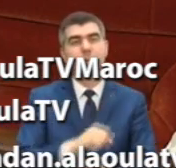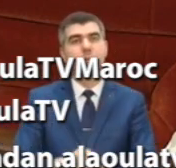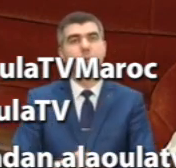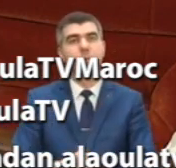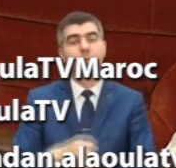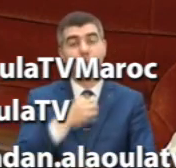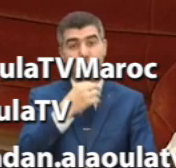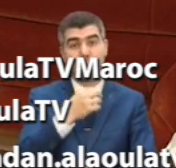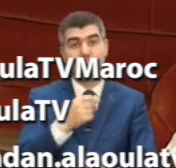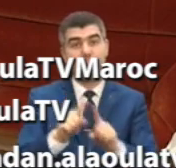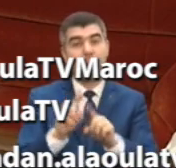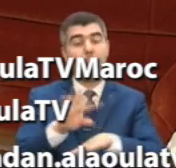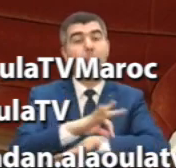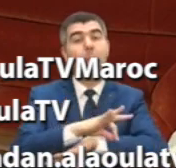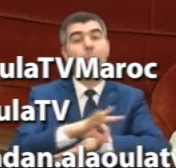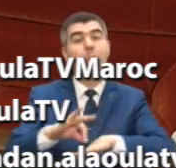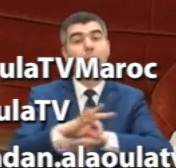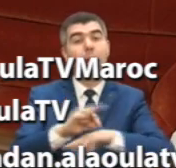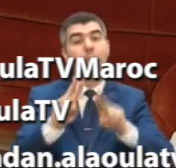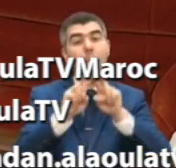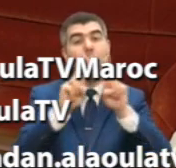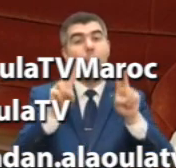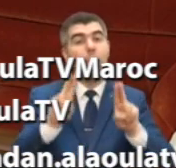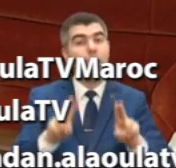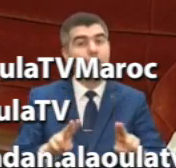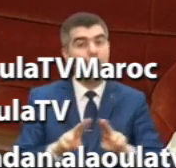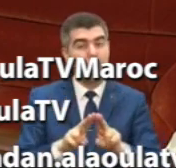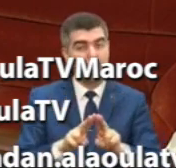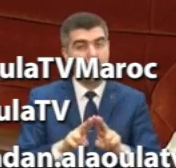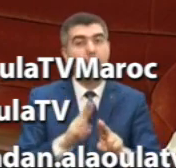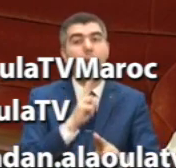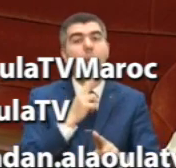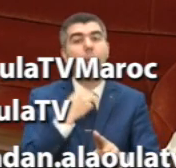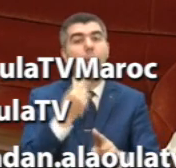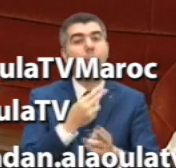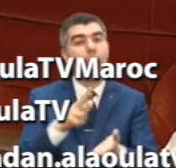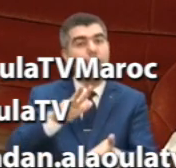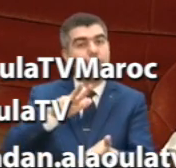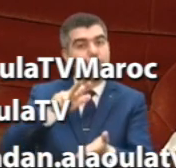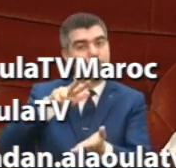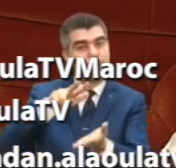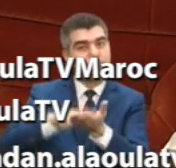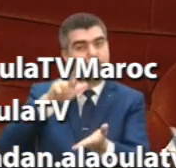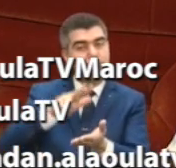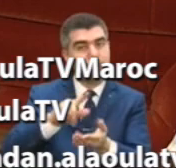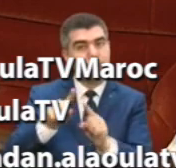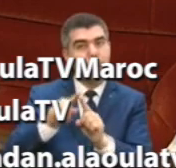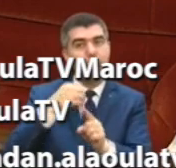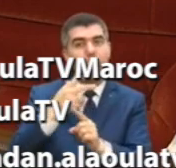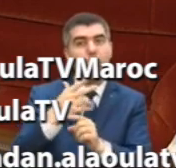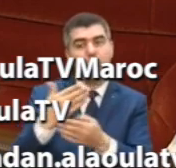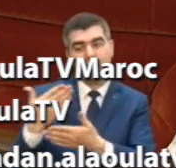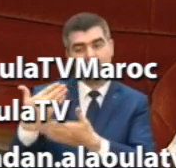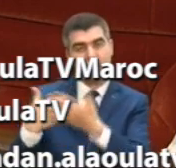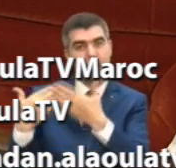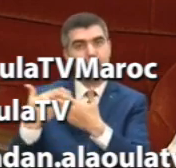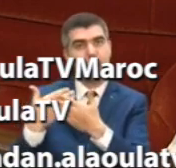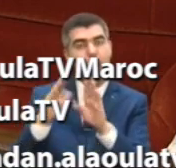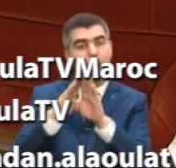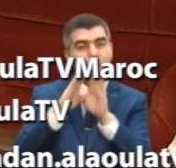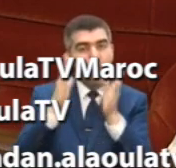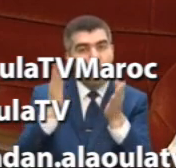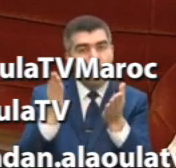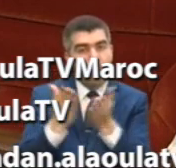الإشارة لعملية التوظيف بعقود التي تبنتها الحكومة خلال الموسمين المتتاليين، والتي بلغ